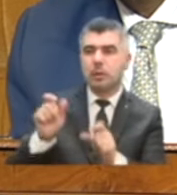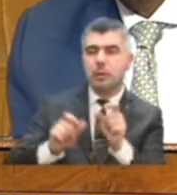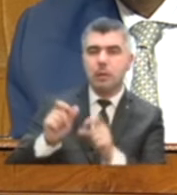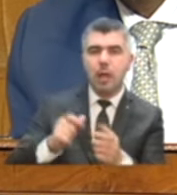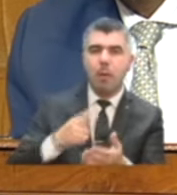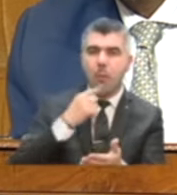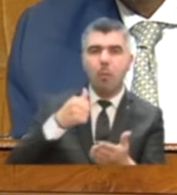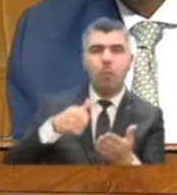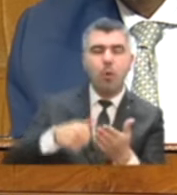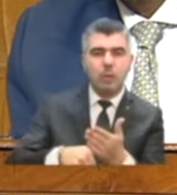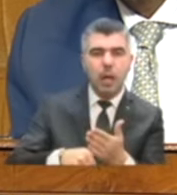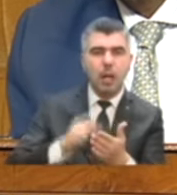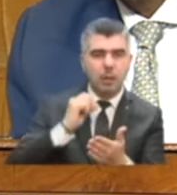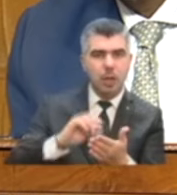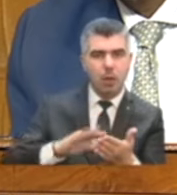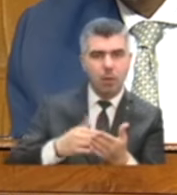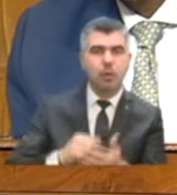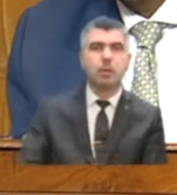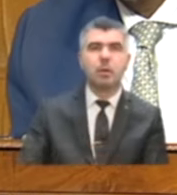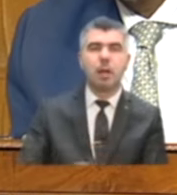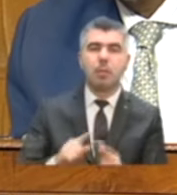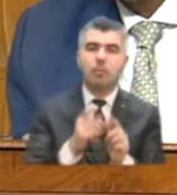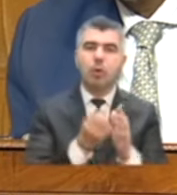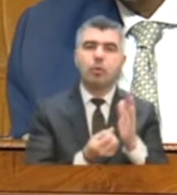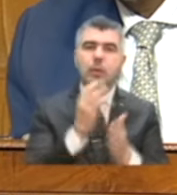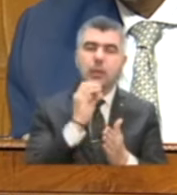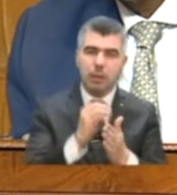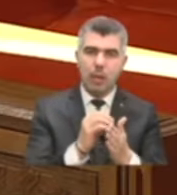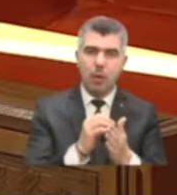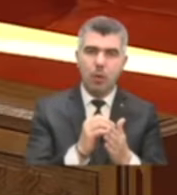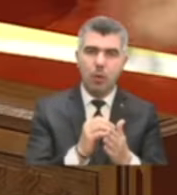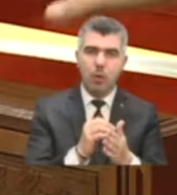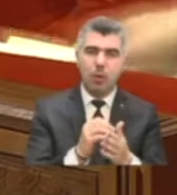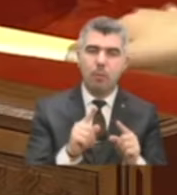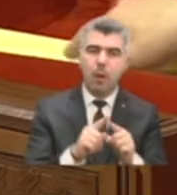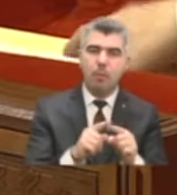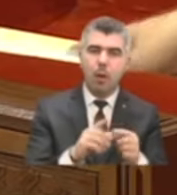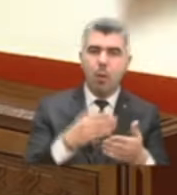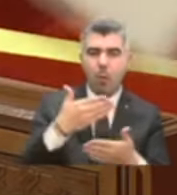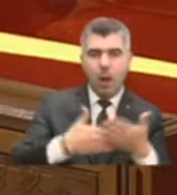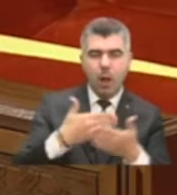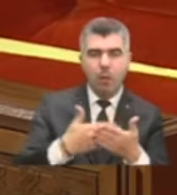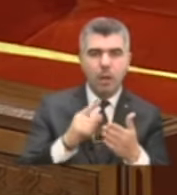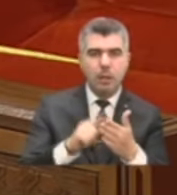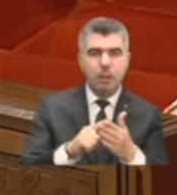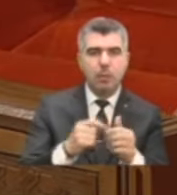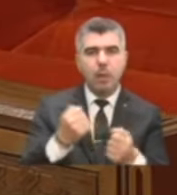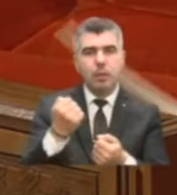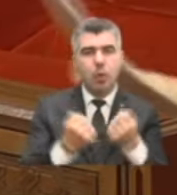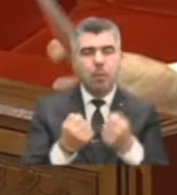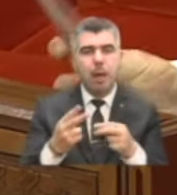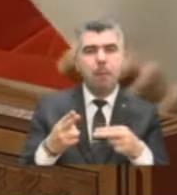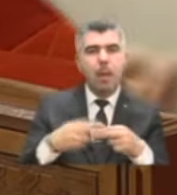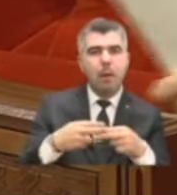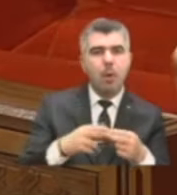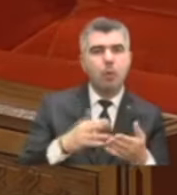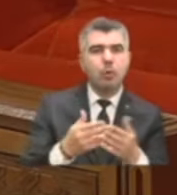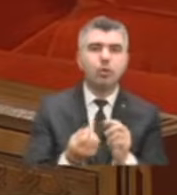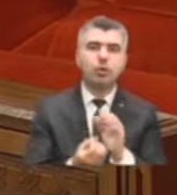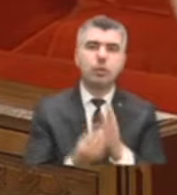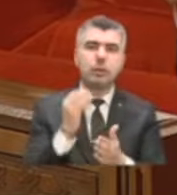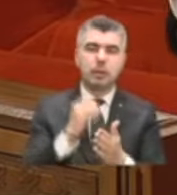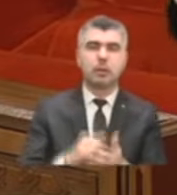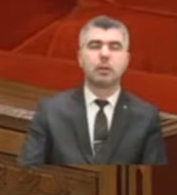بريد بنك عبر فرعه البريد كاش لتجديد البطاقة الرمادية وإصدار وتجديد رخص السياقة وكذا تحويل الملكية، غير